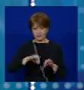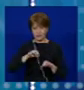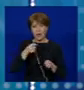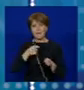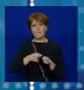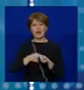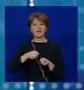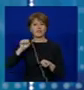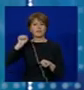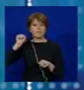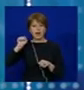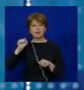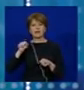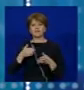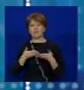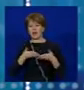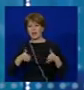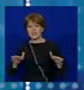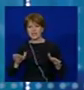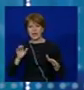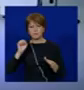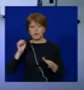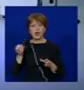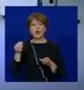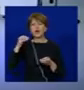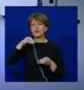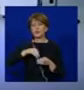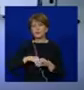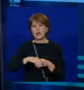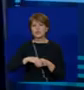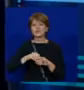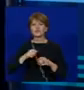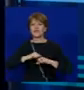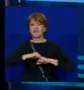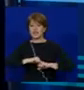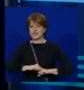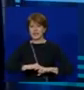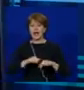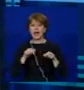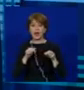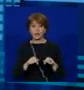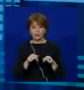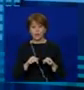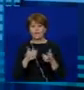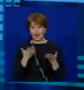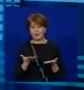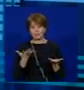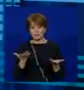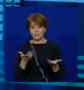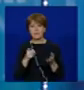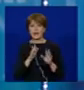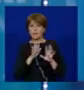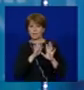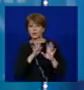партии, разкъсват стари партии и участват във властта. Всъщност това е пленената държава, по